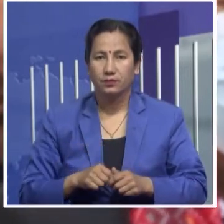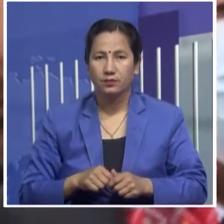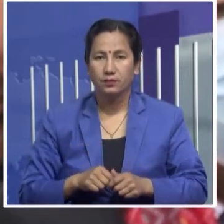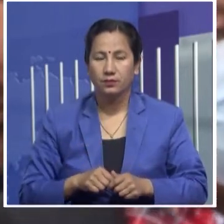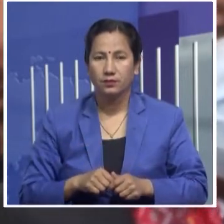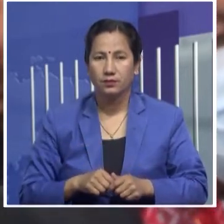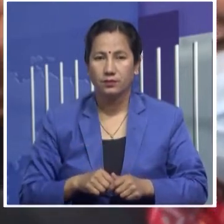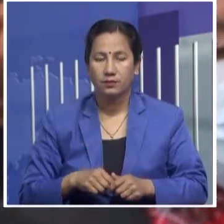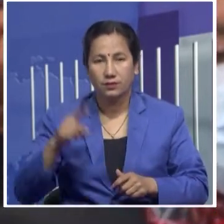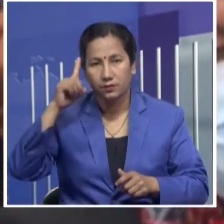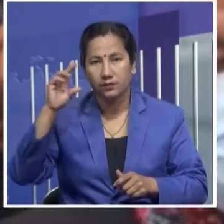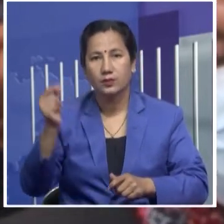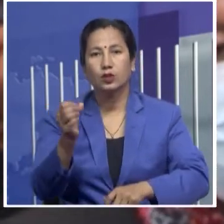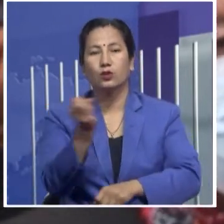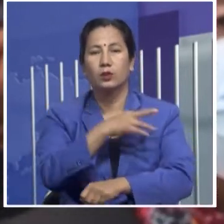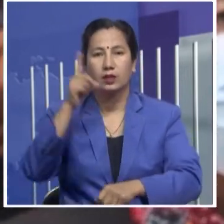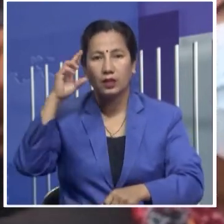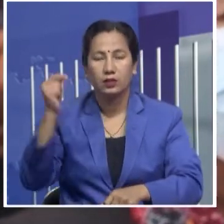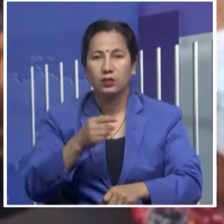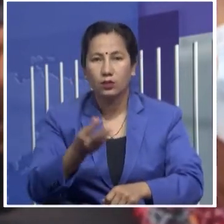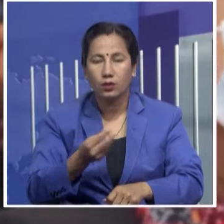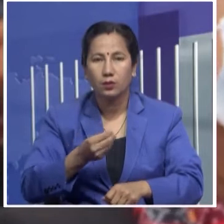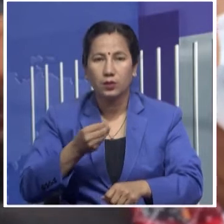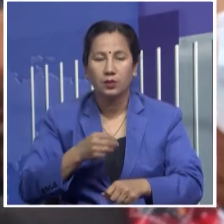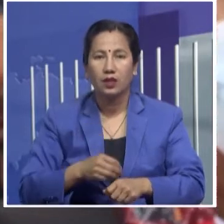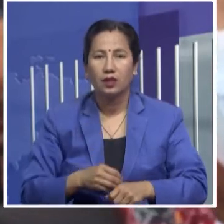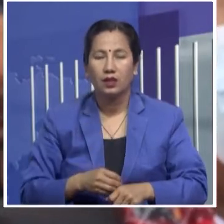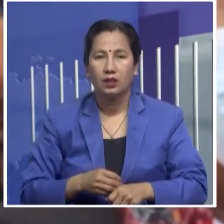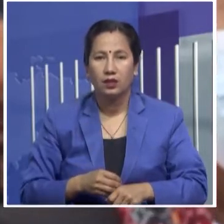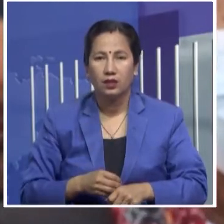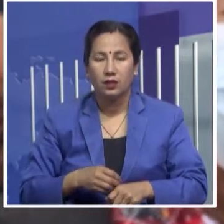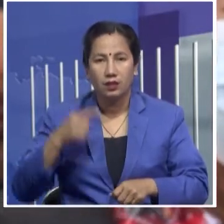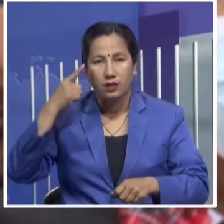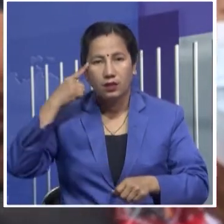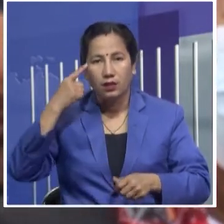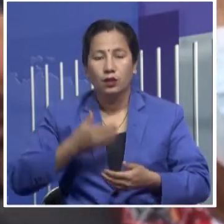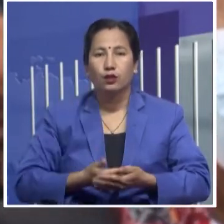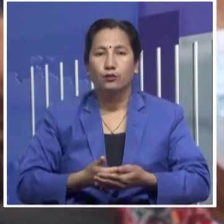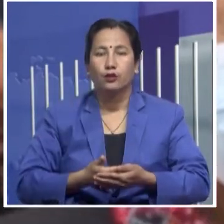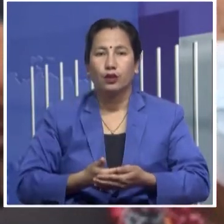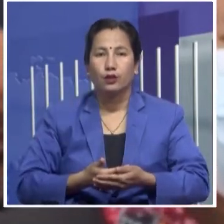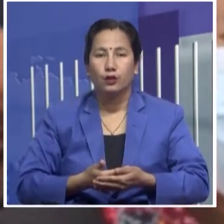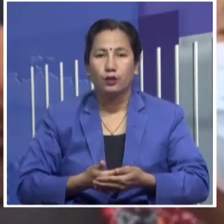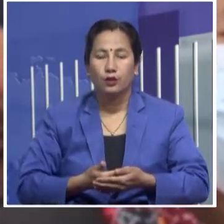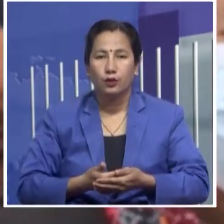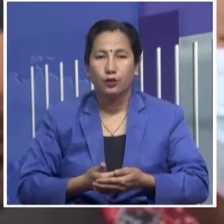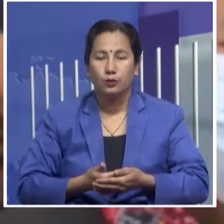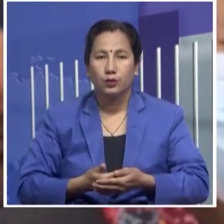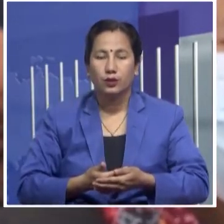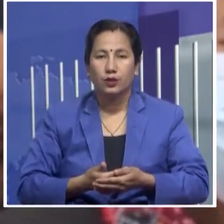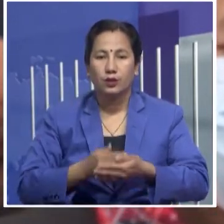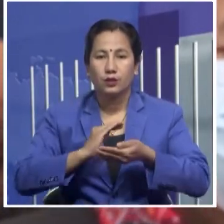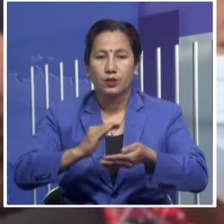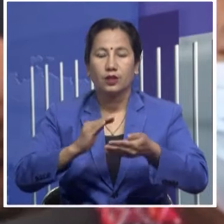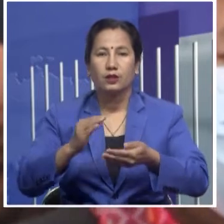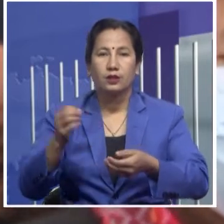त्यसपछि यसलाई छिटोभन्दा छिटो गरेर कम्तीमा गौतम बुद्धको भूमि र बुद्ध जयन्तीभन्दा